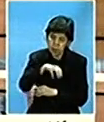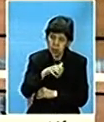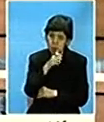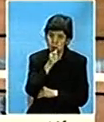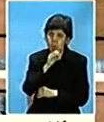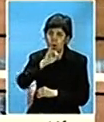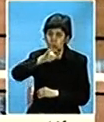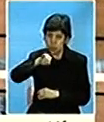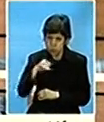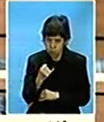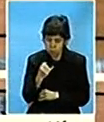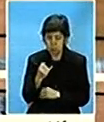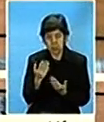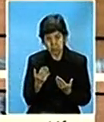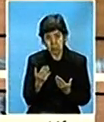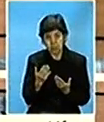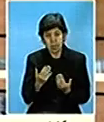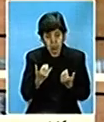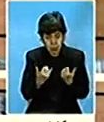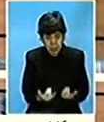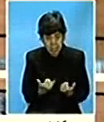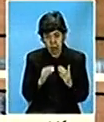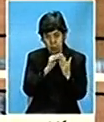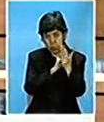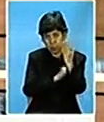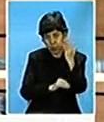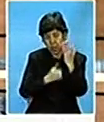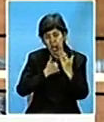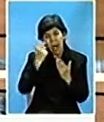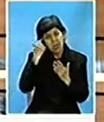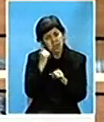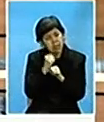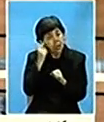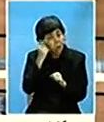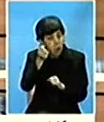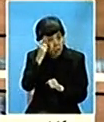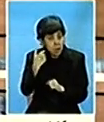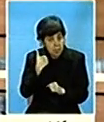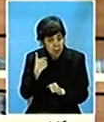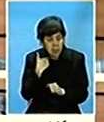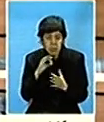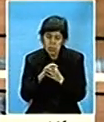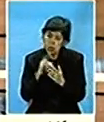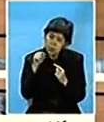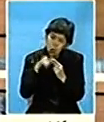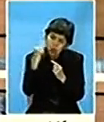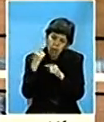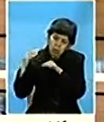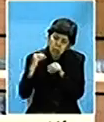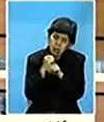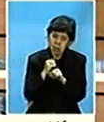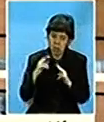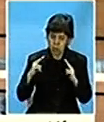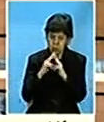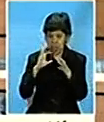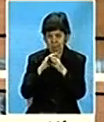จ.แต่ว่าวันนี้ท้องถิ่นนั้นมีความเข้าใจขนาดไหนเรื่องการท่องเที่ยวตัวนี้กระทรวงท่องเที่ยวกี